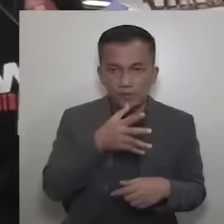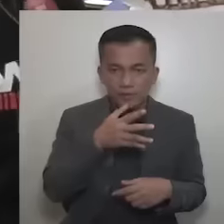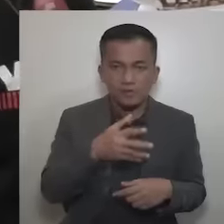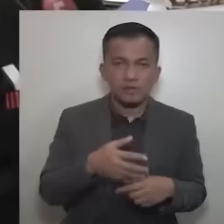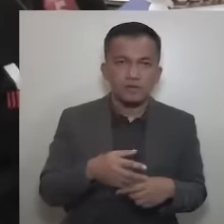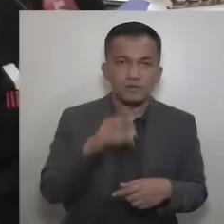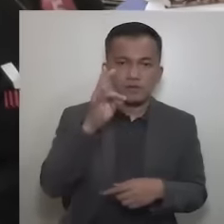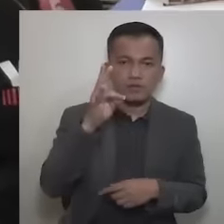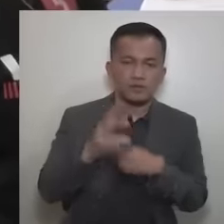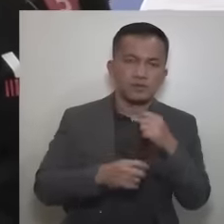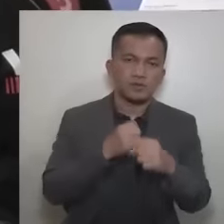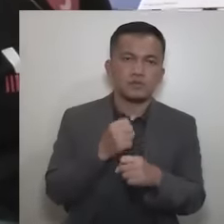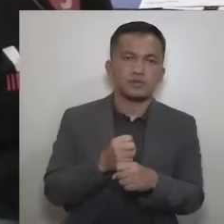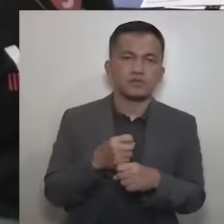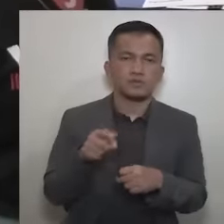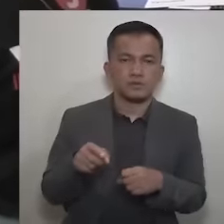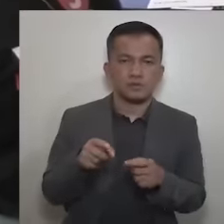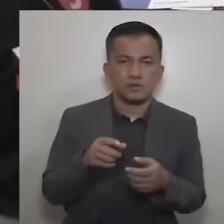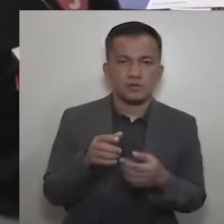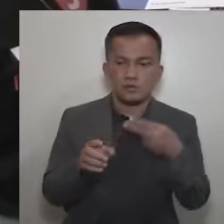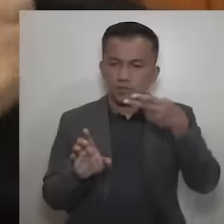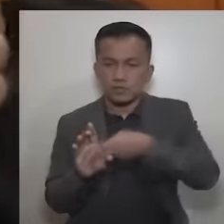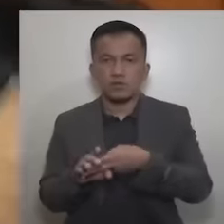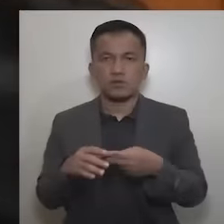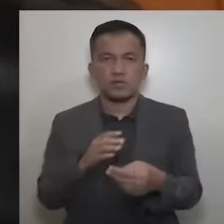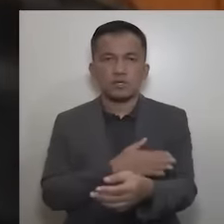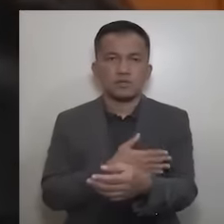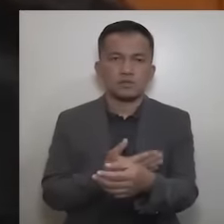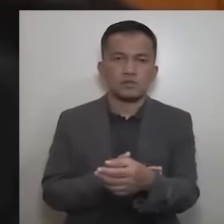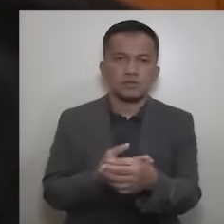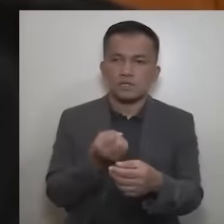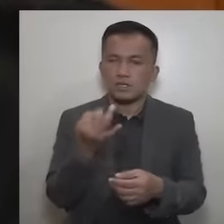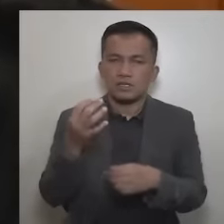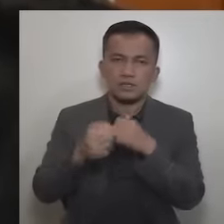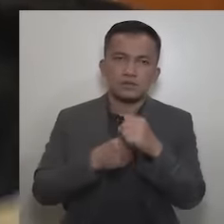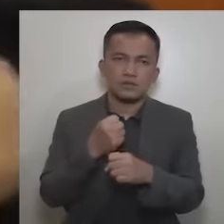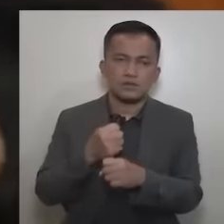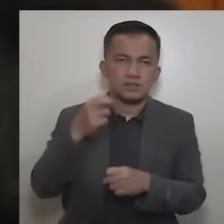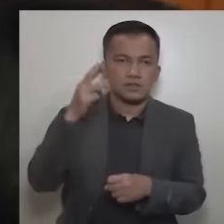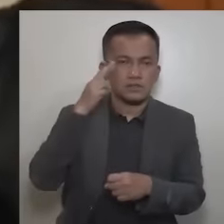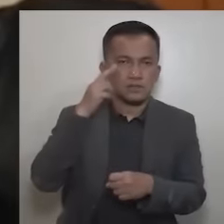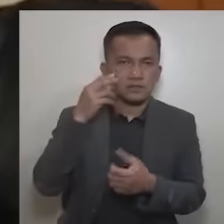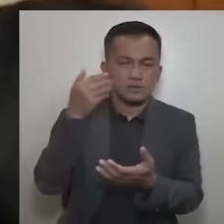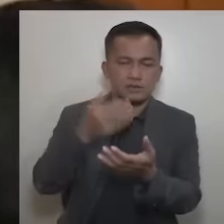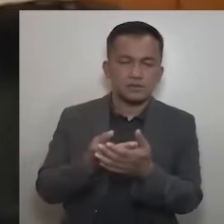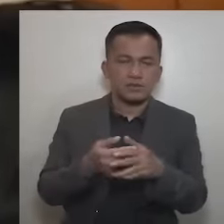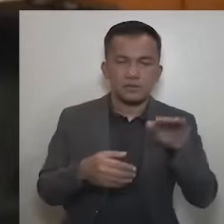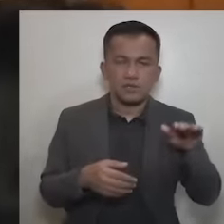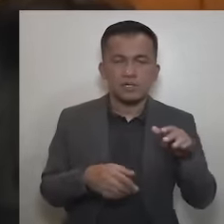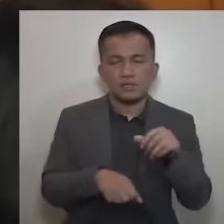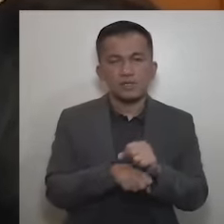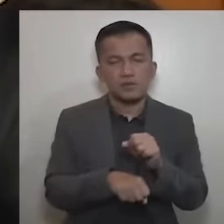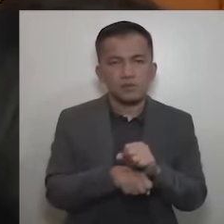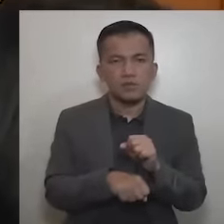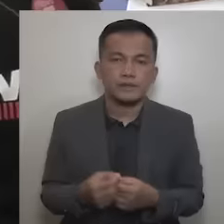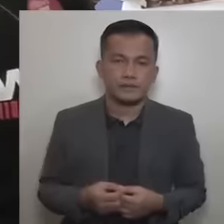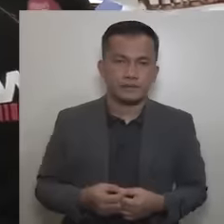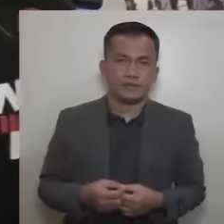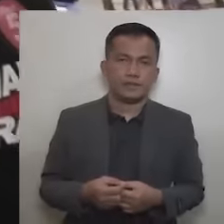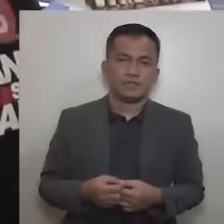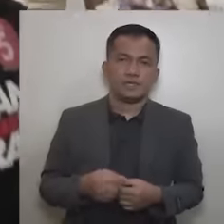mother. 7 taon, nandito na ang anak ko. Ilang taon lang dito si Richie. Nadat na niya ang mga bata na yan na